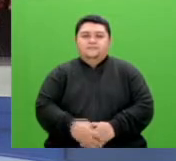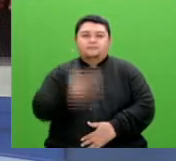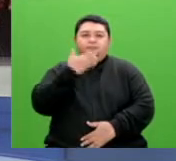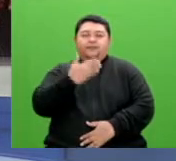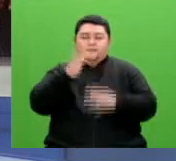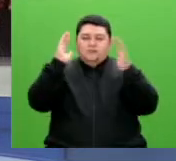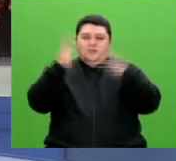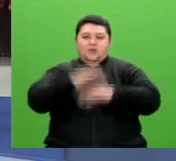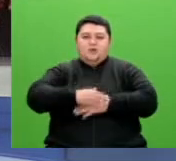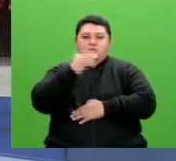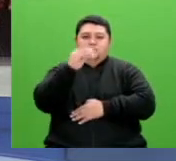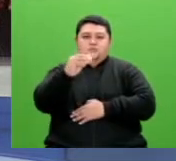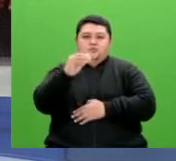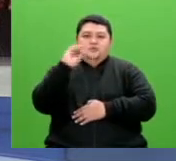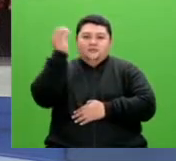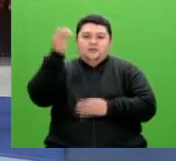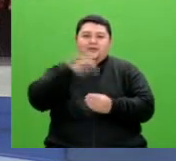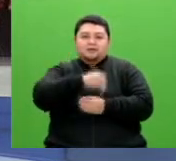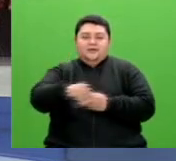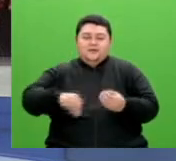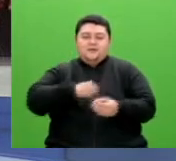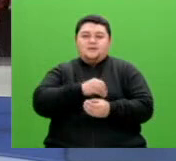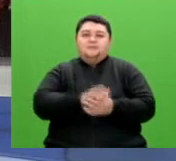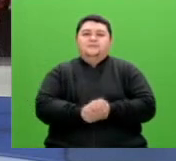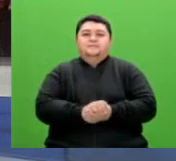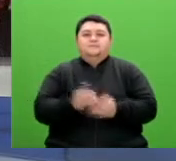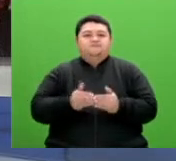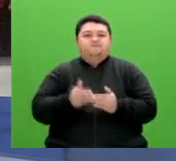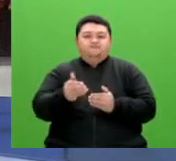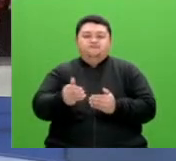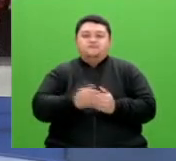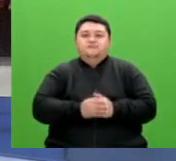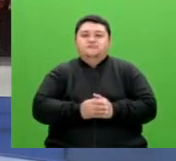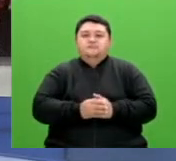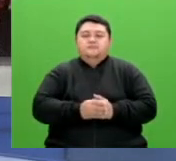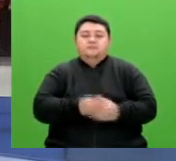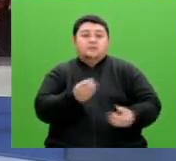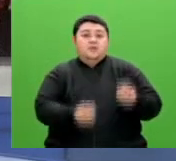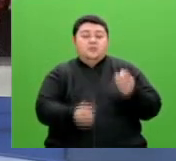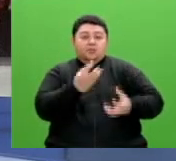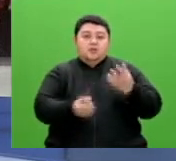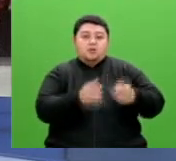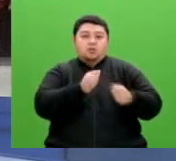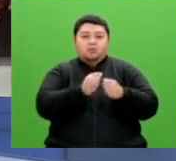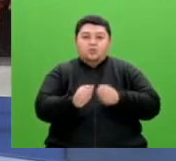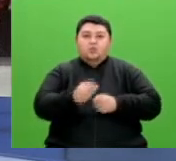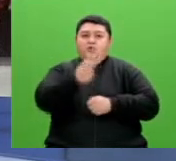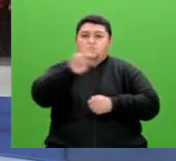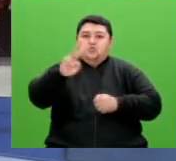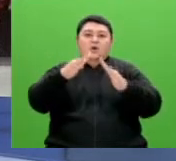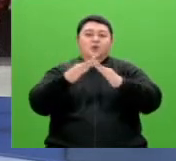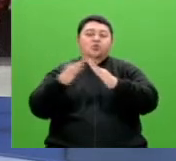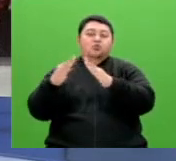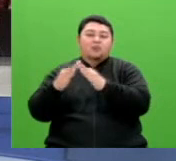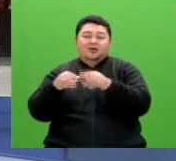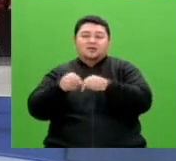Selamat menunaikan ibadah sholat subuh untuk wilayah DKI Jakarta dan sekitarnya. Kita lanjutkan kabar pagi, pemirsa. Kebakaran menghanguskan 2 unit rumah